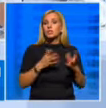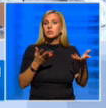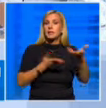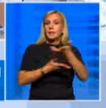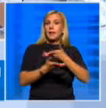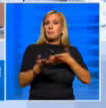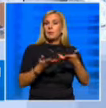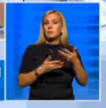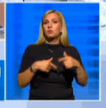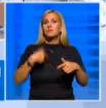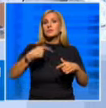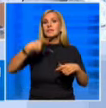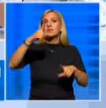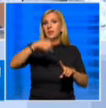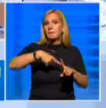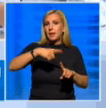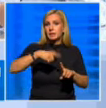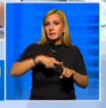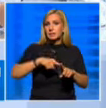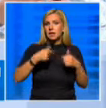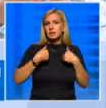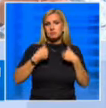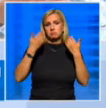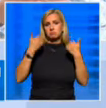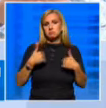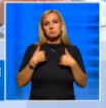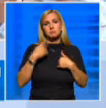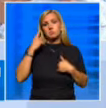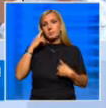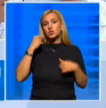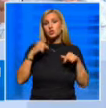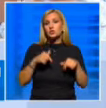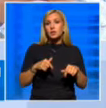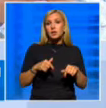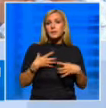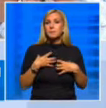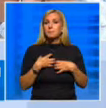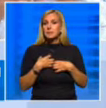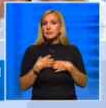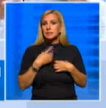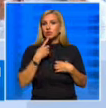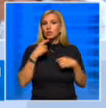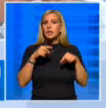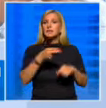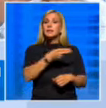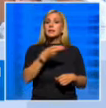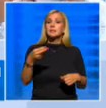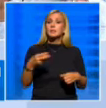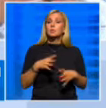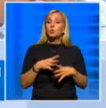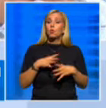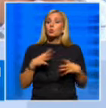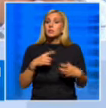най-вероятно в следващите месеци, което аз лично смятам, че е по-скоро притеснително, тъй като темата е силно